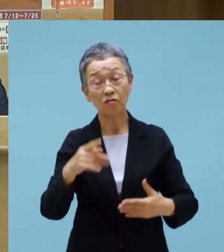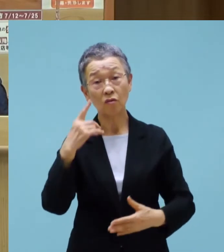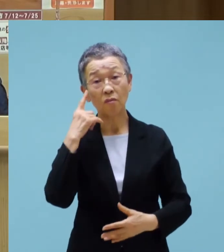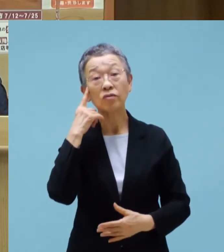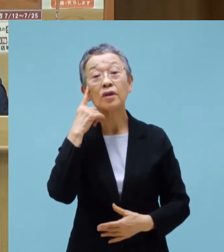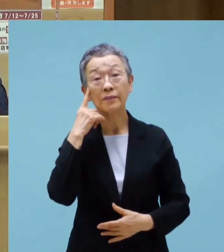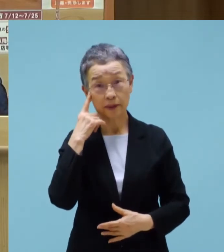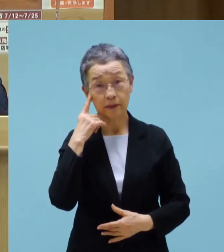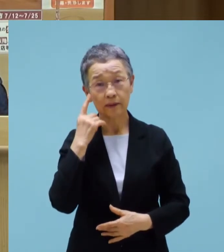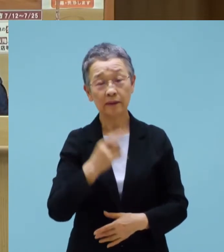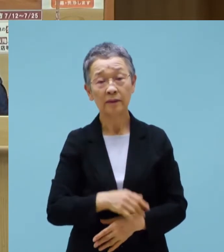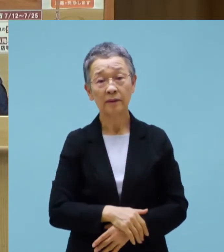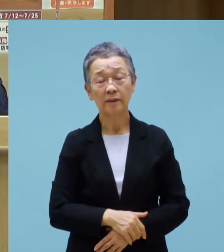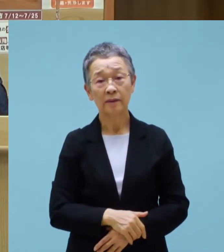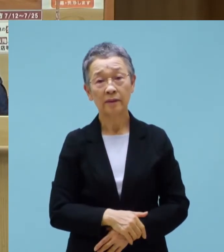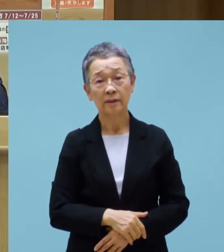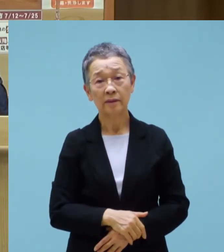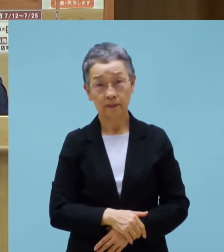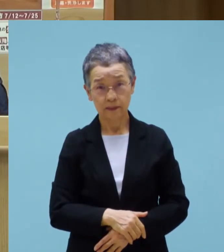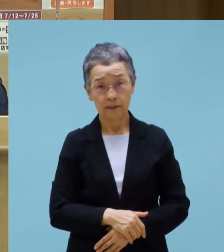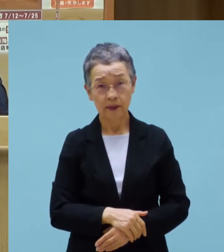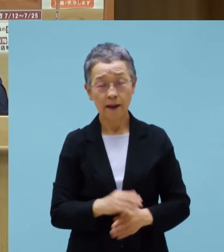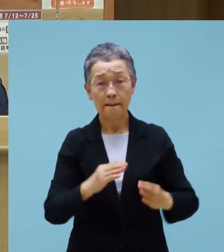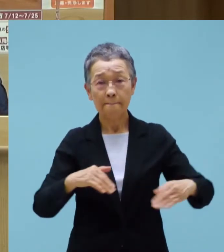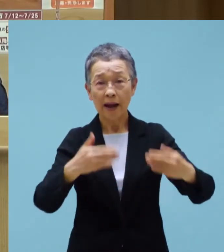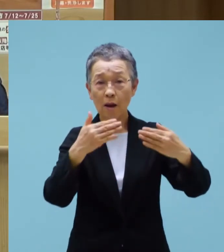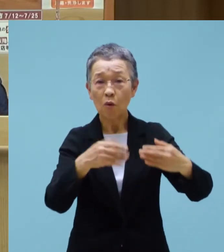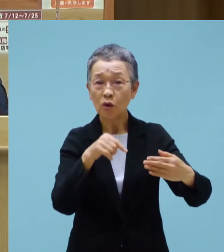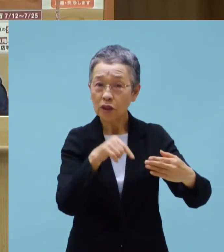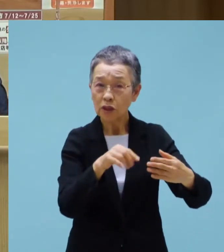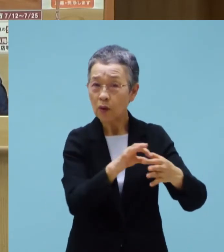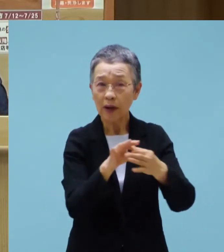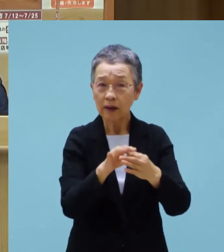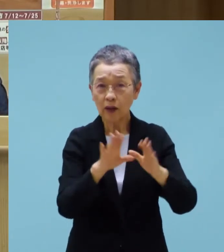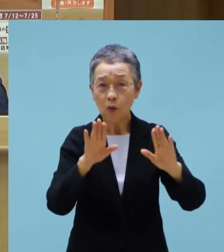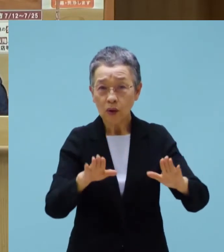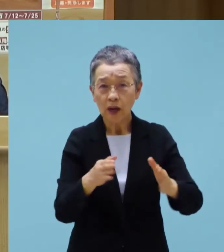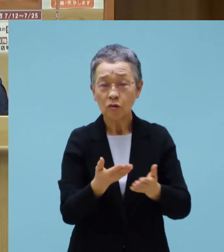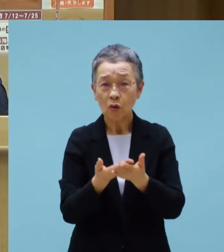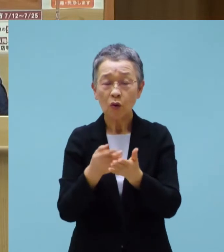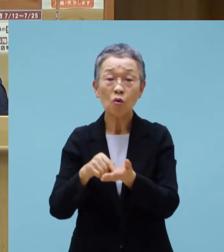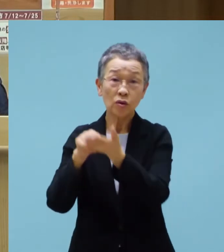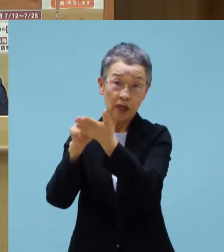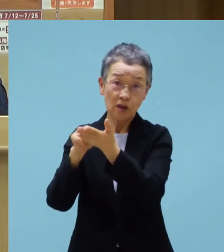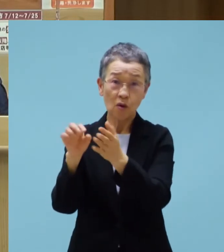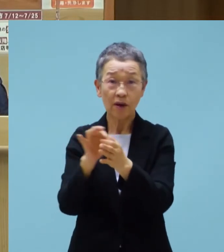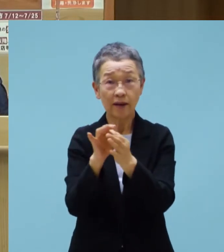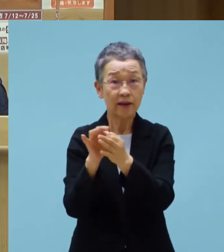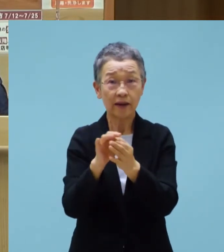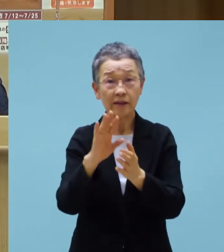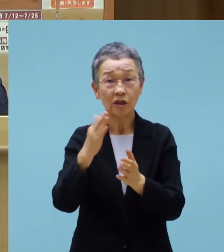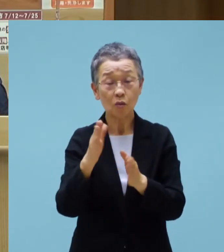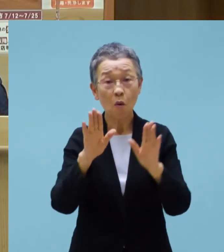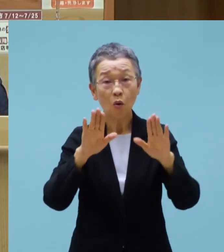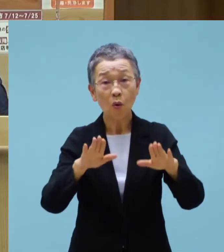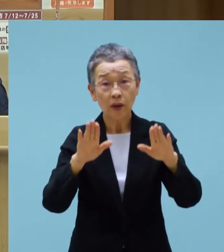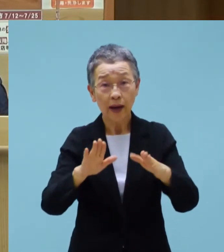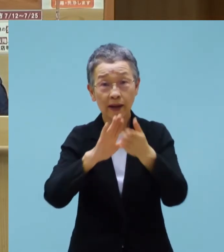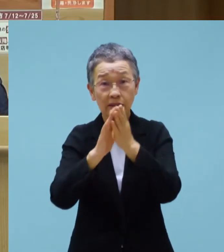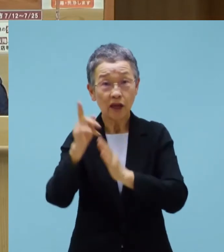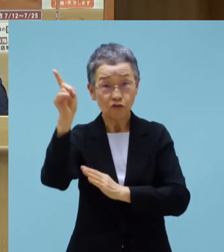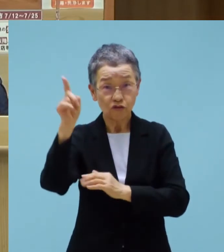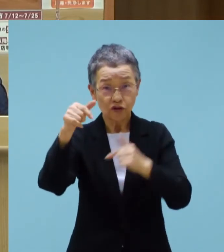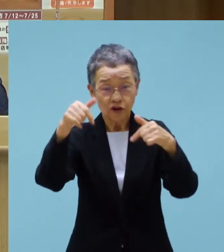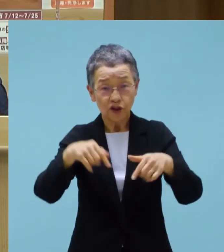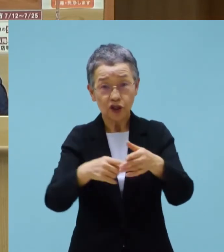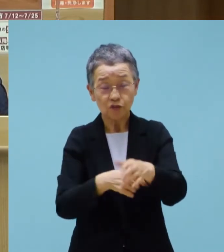まん延防止の関係、まあ、今回の要請とかの関係なんですが、 今回政府の、西村大臣もう少し、様子を見